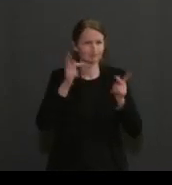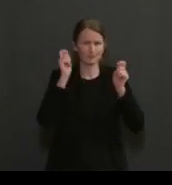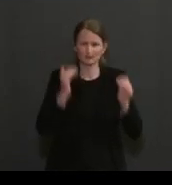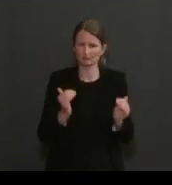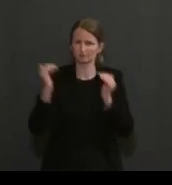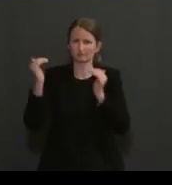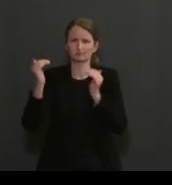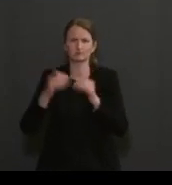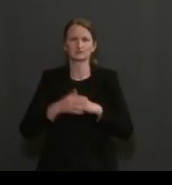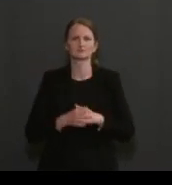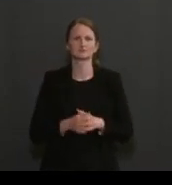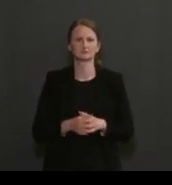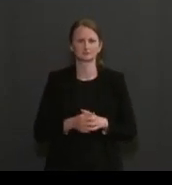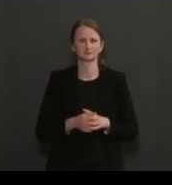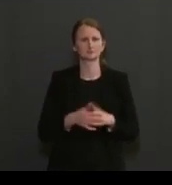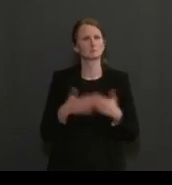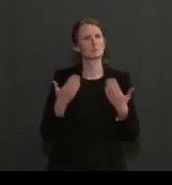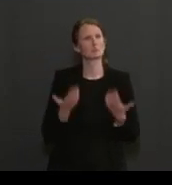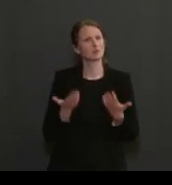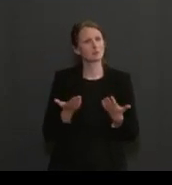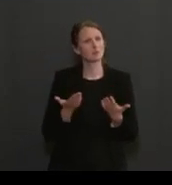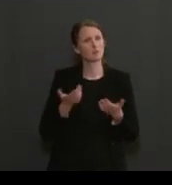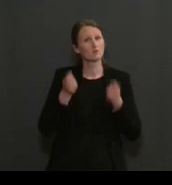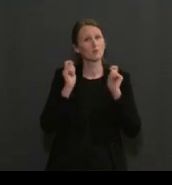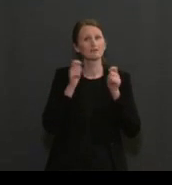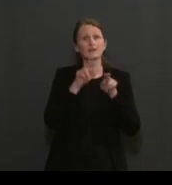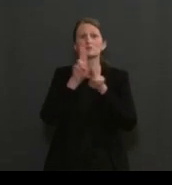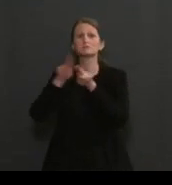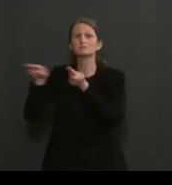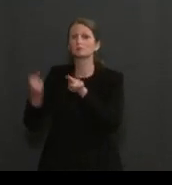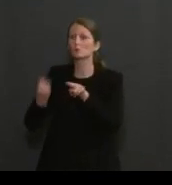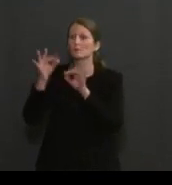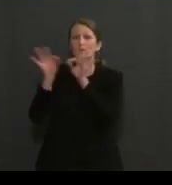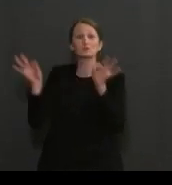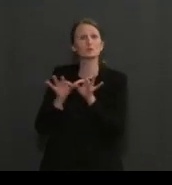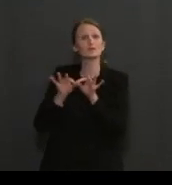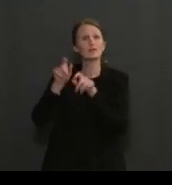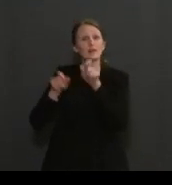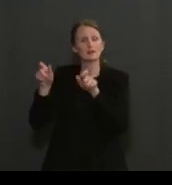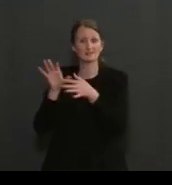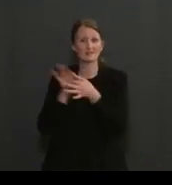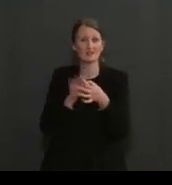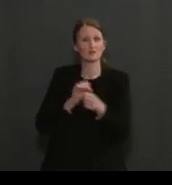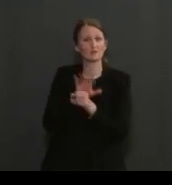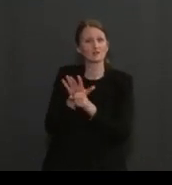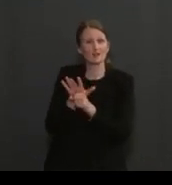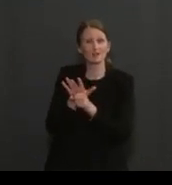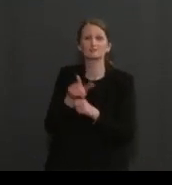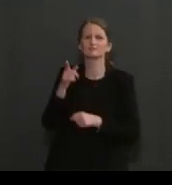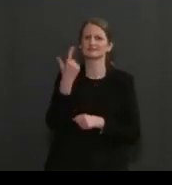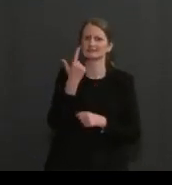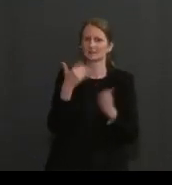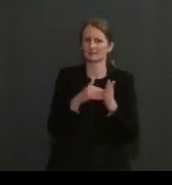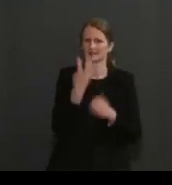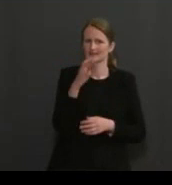Actuellement, sont hospitalisés pour cause de Covid dans notre pays 7 485 patients, dont 1 351